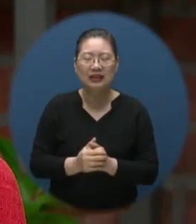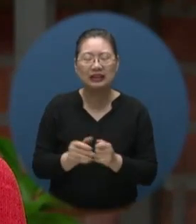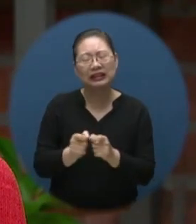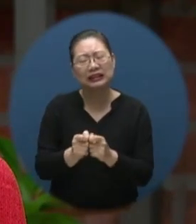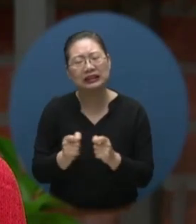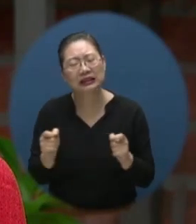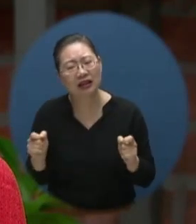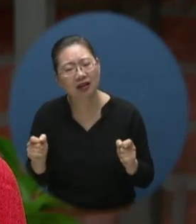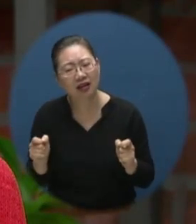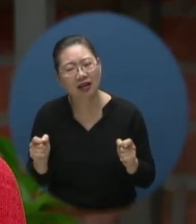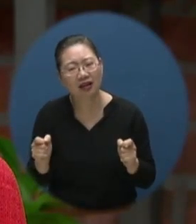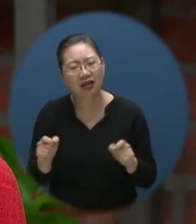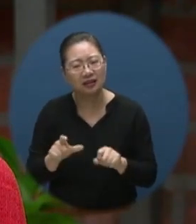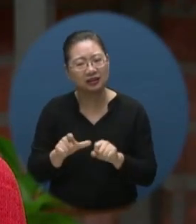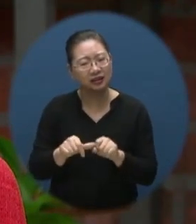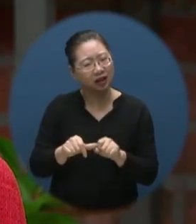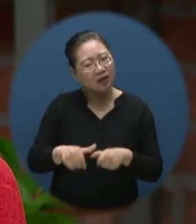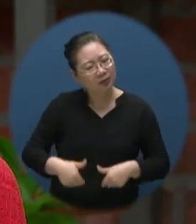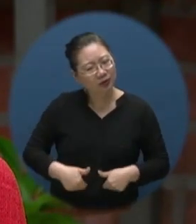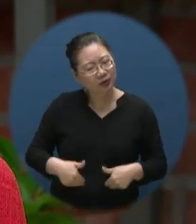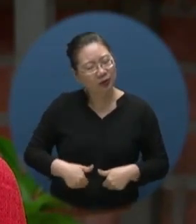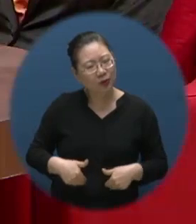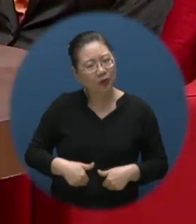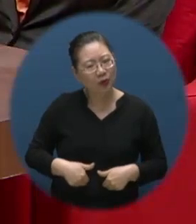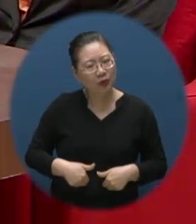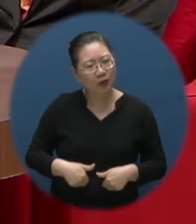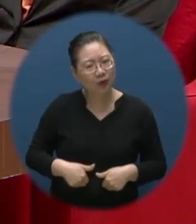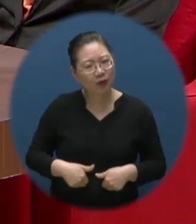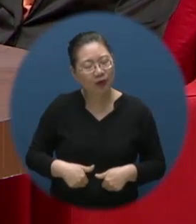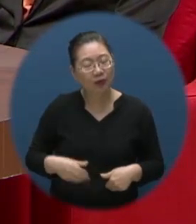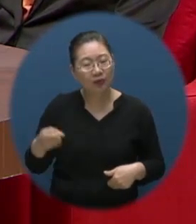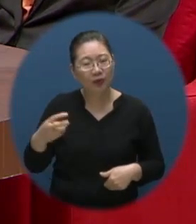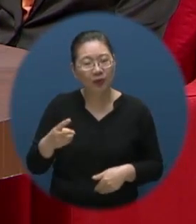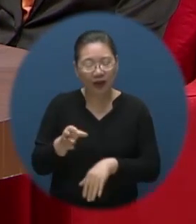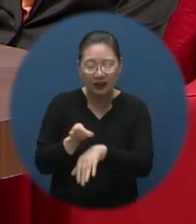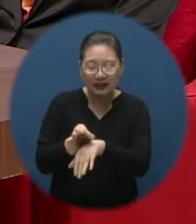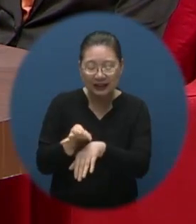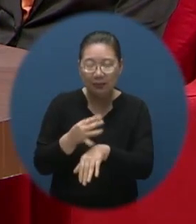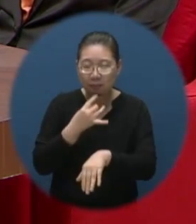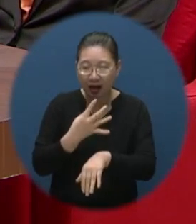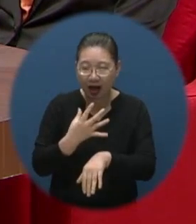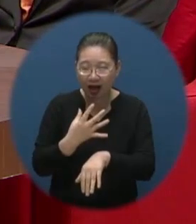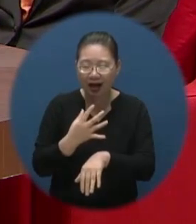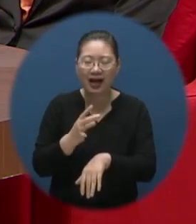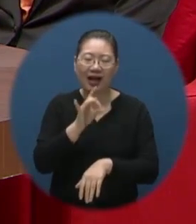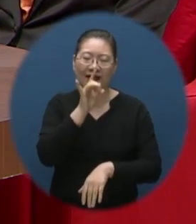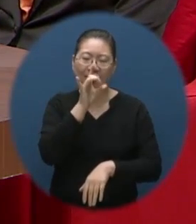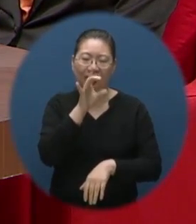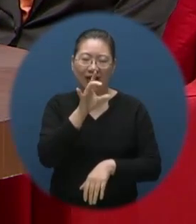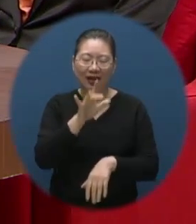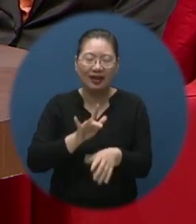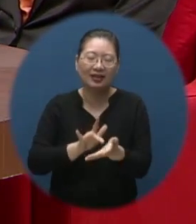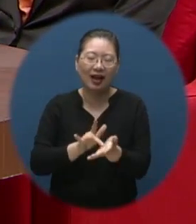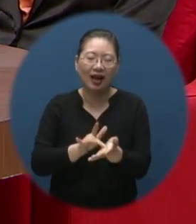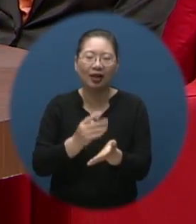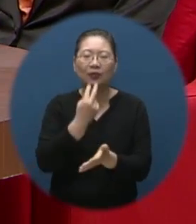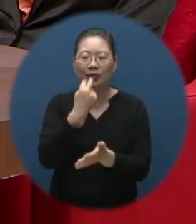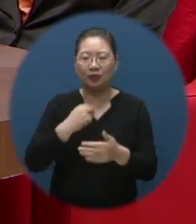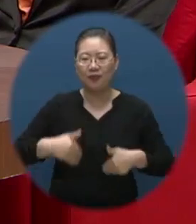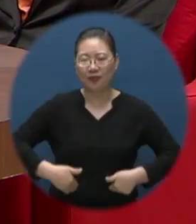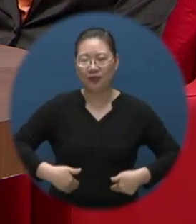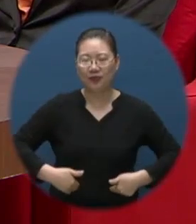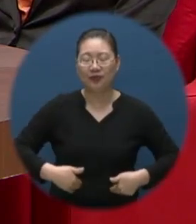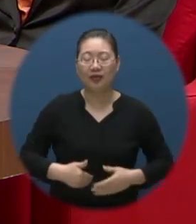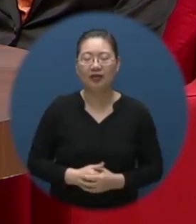길게 치료 기간을 잡을 수도 있고 그리고 침만 해서 되는 게 아니고 예, 약도 겸해서 해야